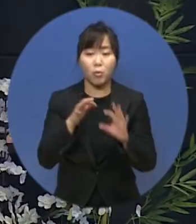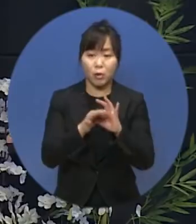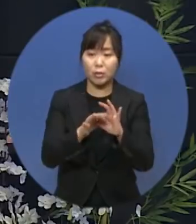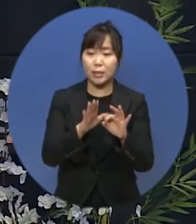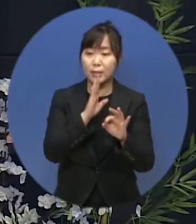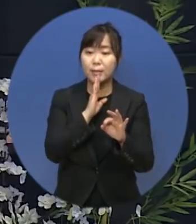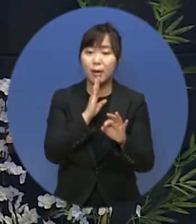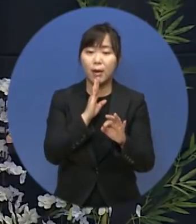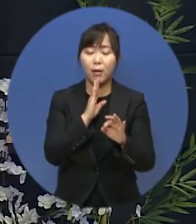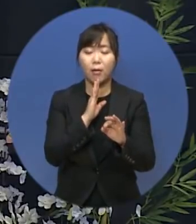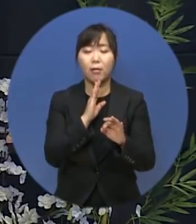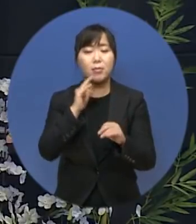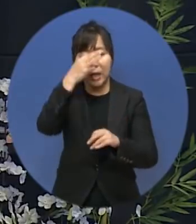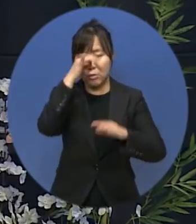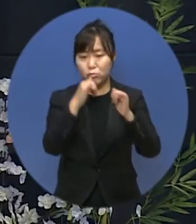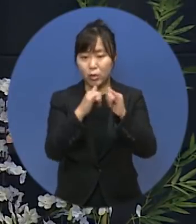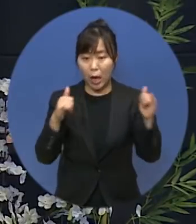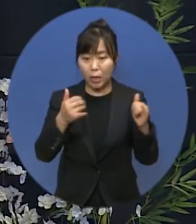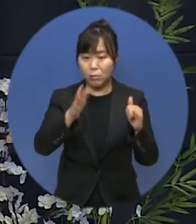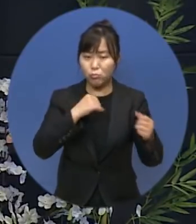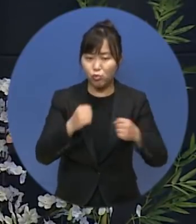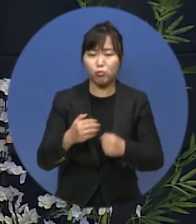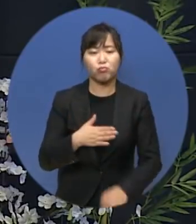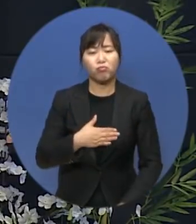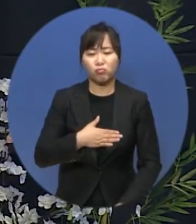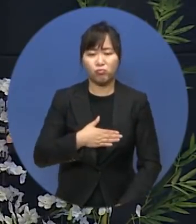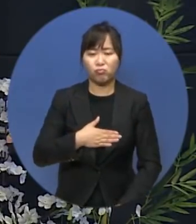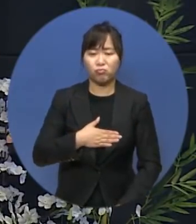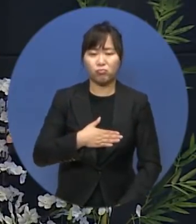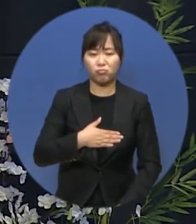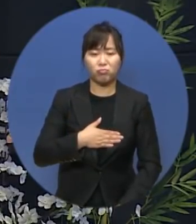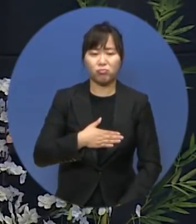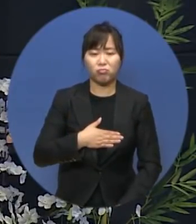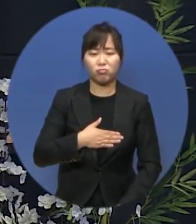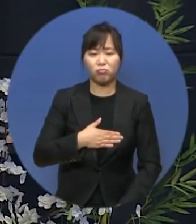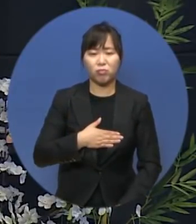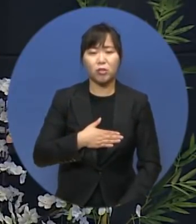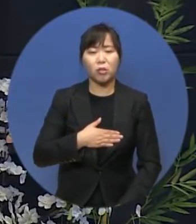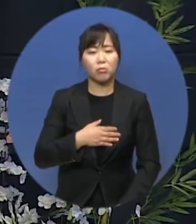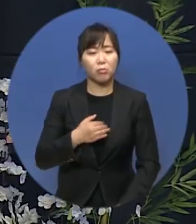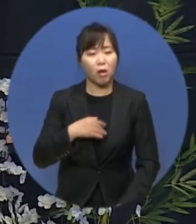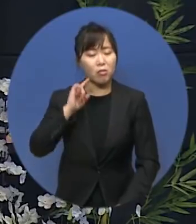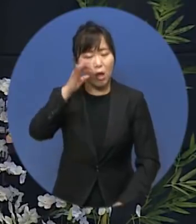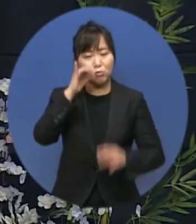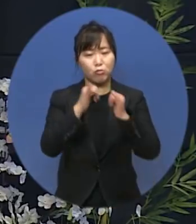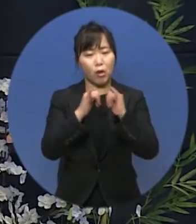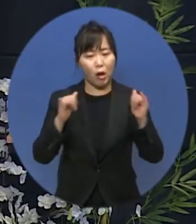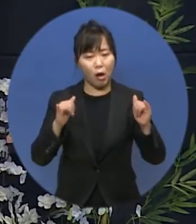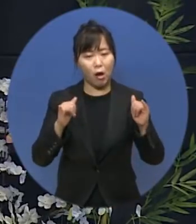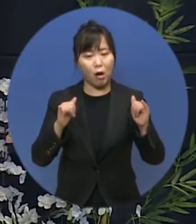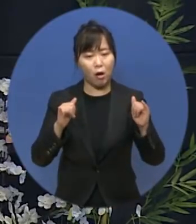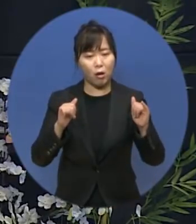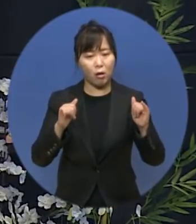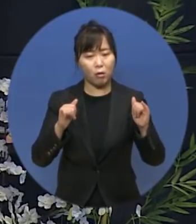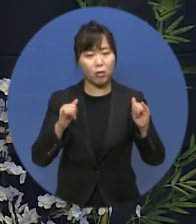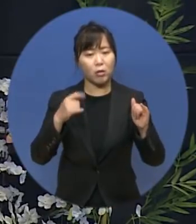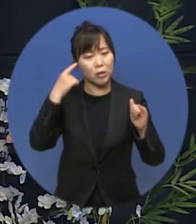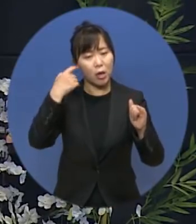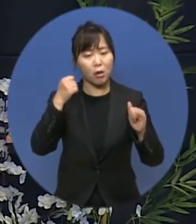실제로 예술가들조차도 본인이 예술가이라고 생각한다는 부분에서는 굉장히 적은 응답이